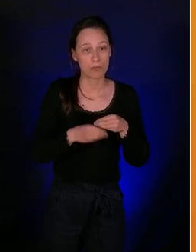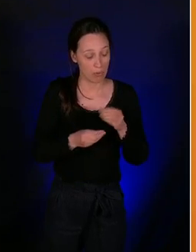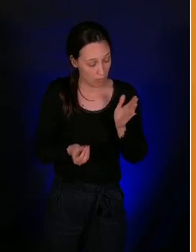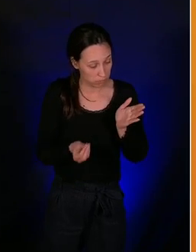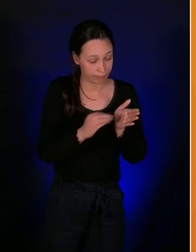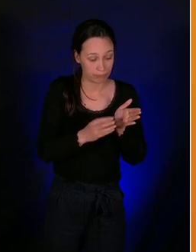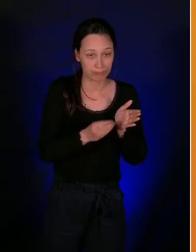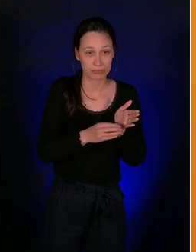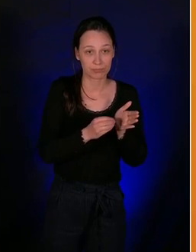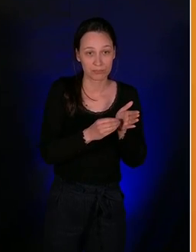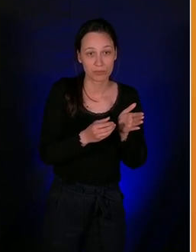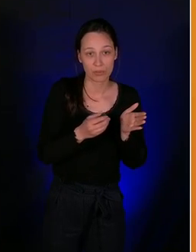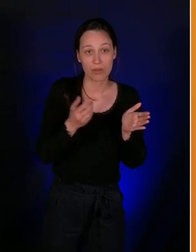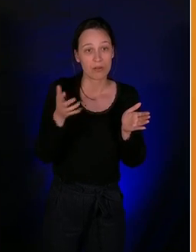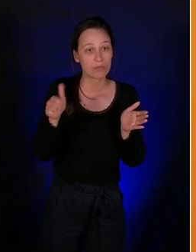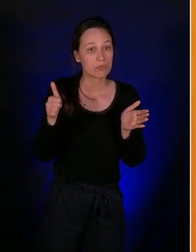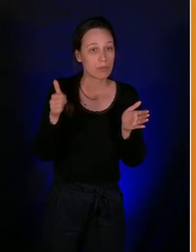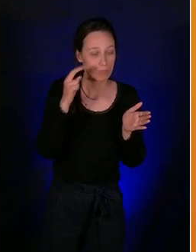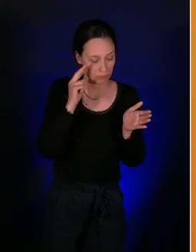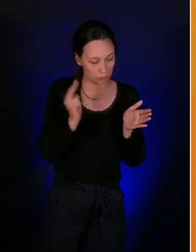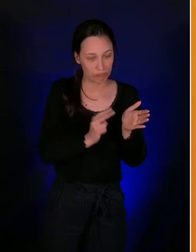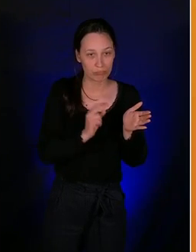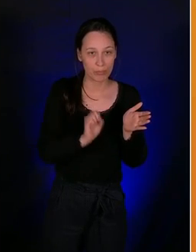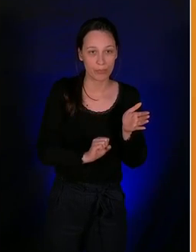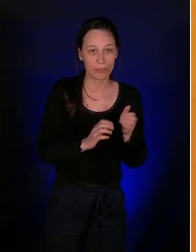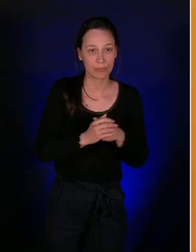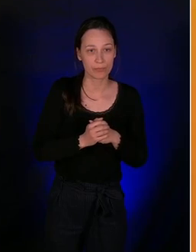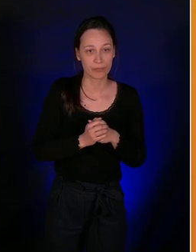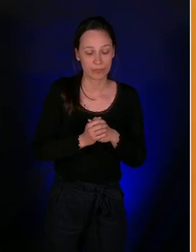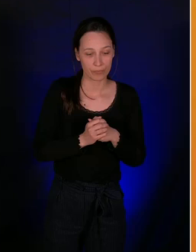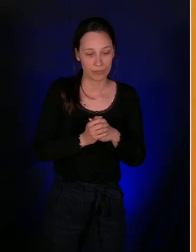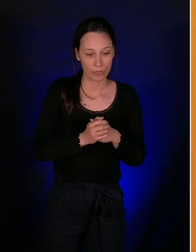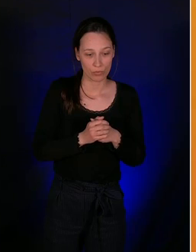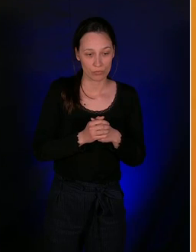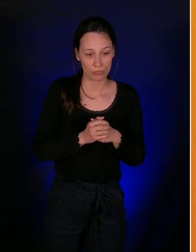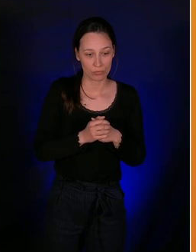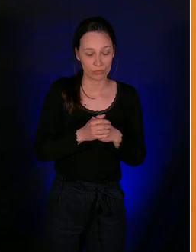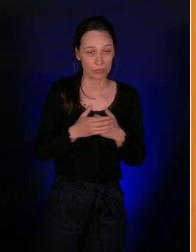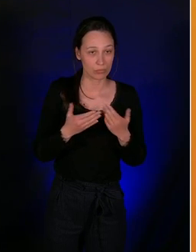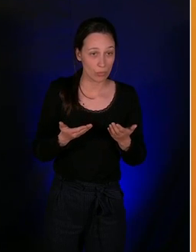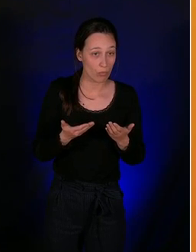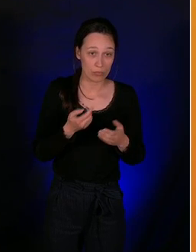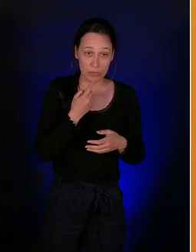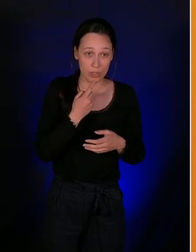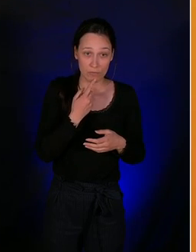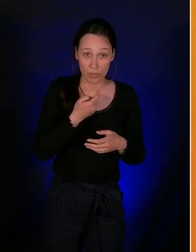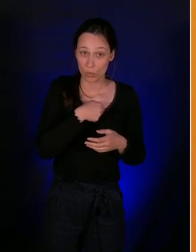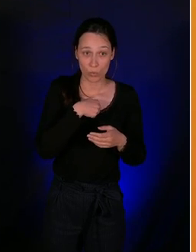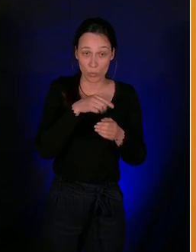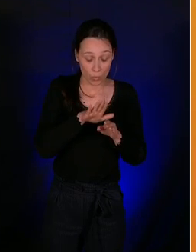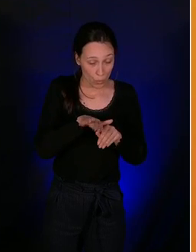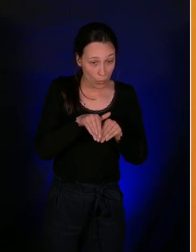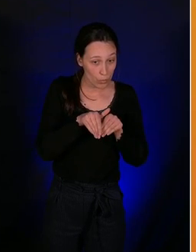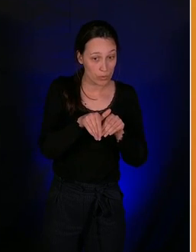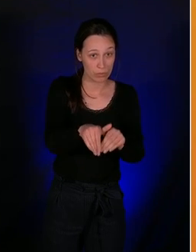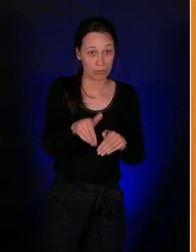les verrez, enfin, vous le voyez. Donc, dans ce sens-là, on va plutôt continuer à aller dans le bon